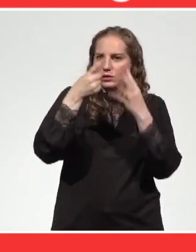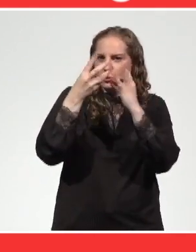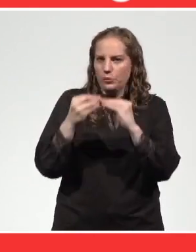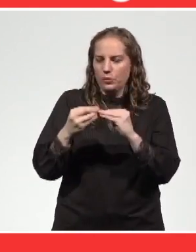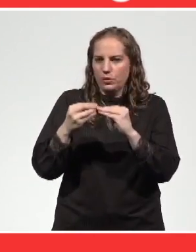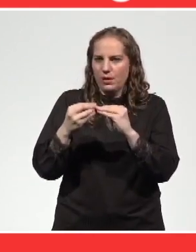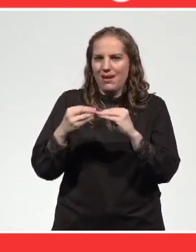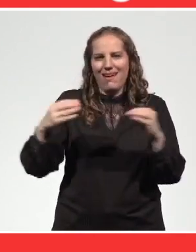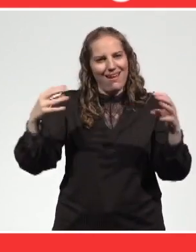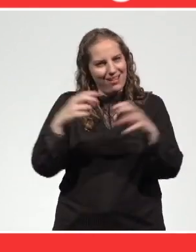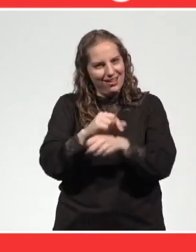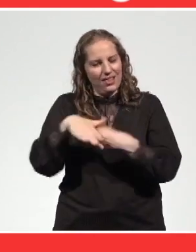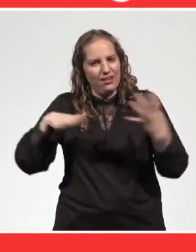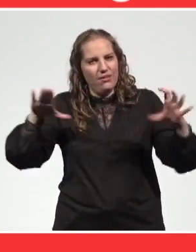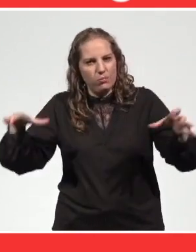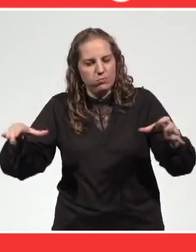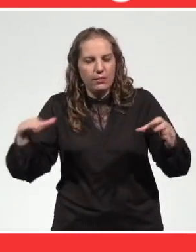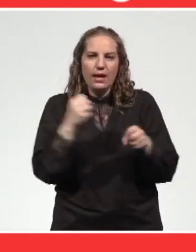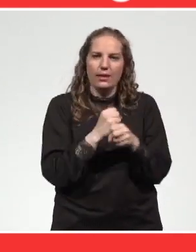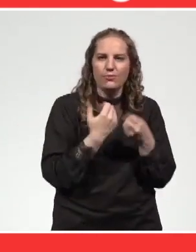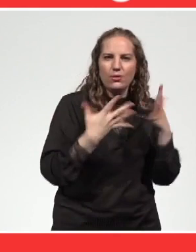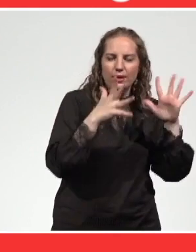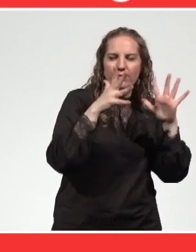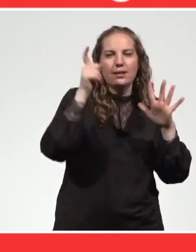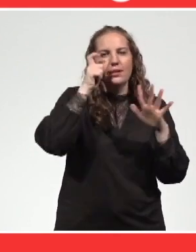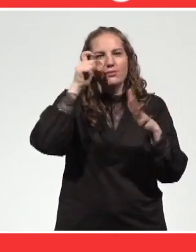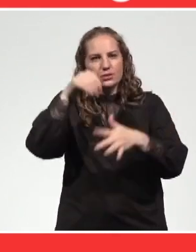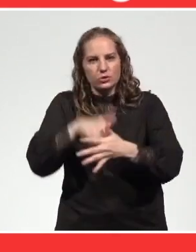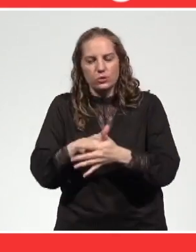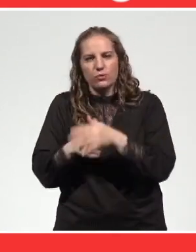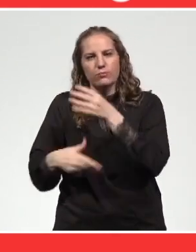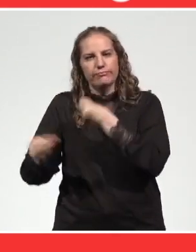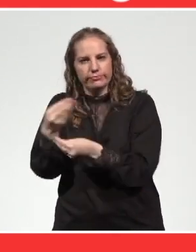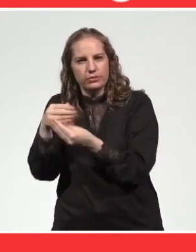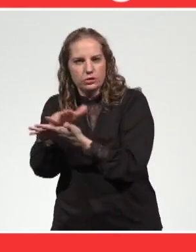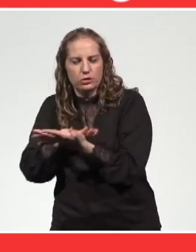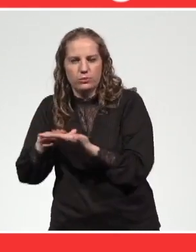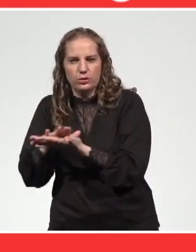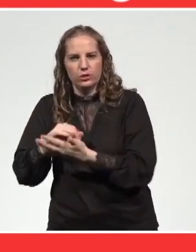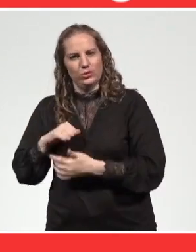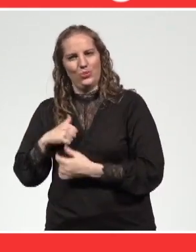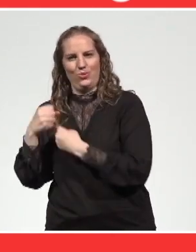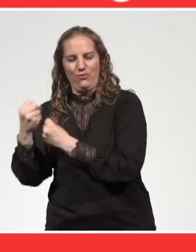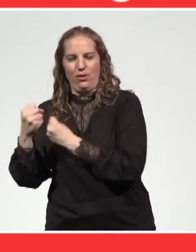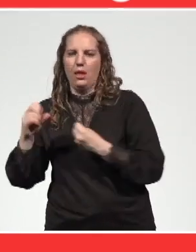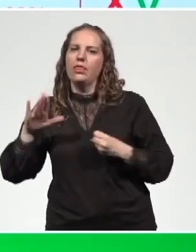fá alla með, atvinnulífið, lífeyrissjóðina, fjármálastofnanir